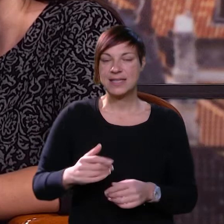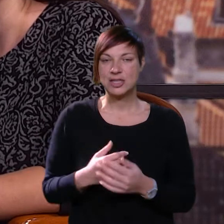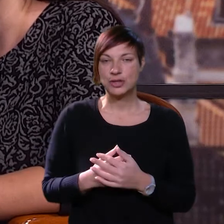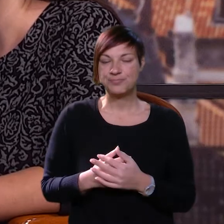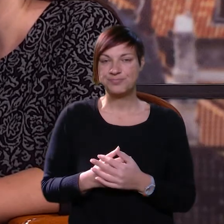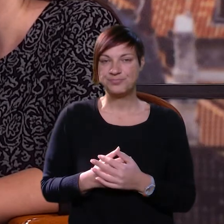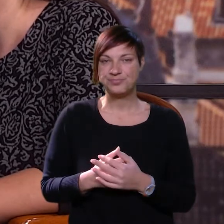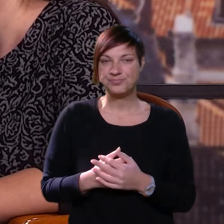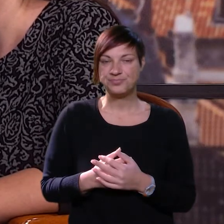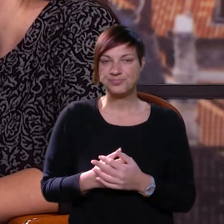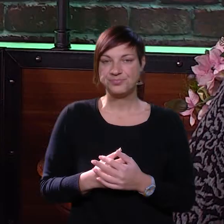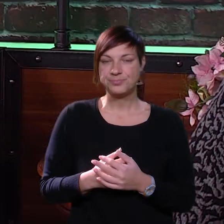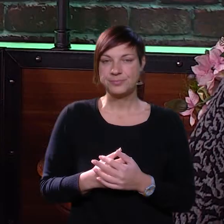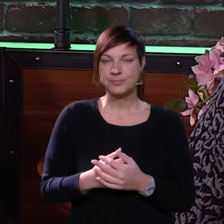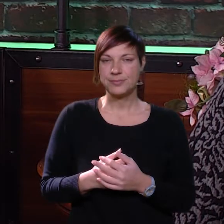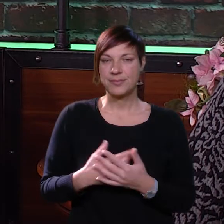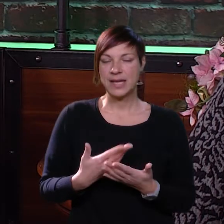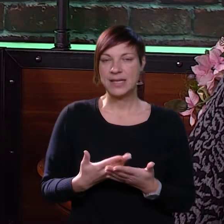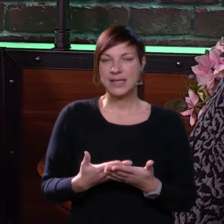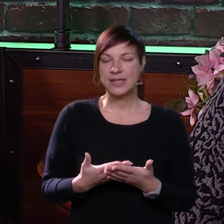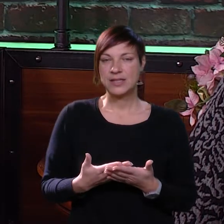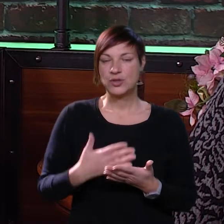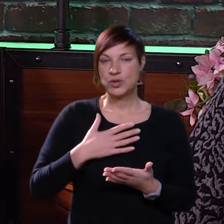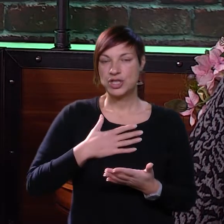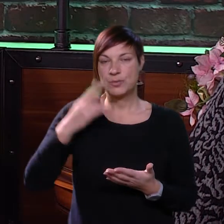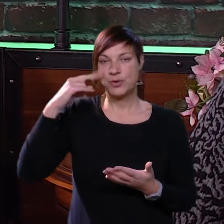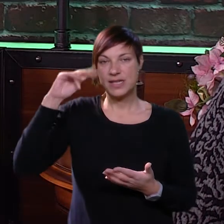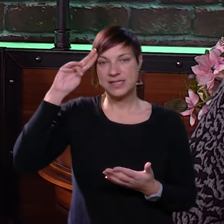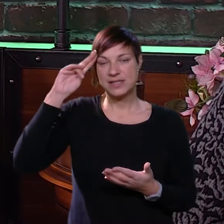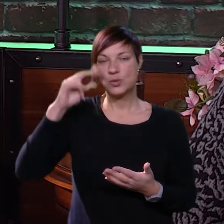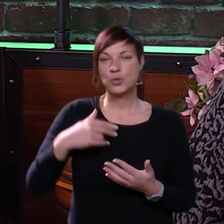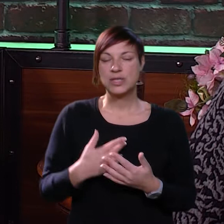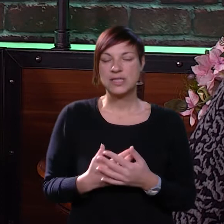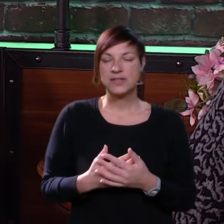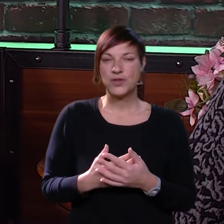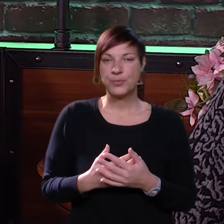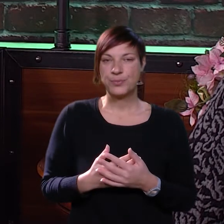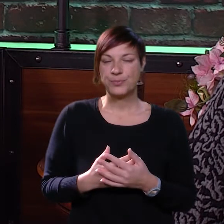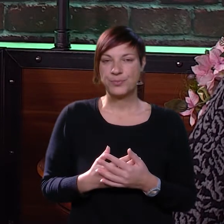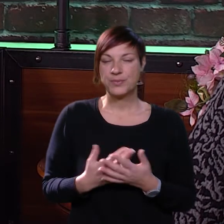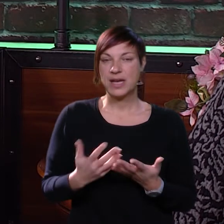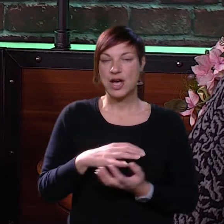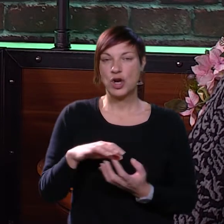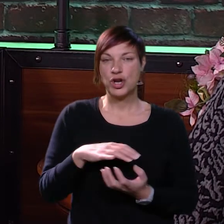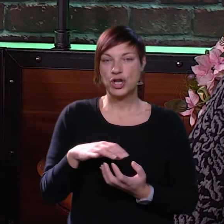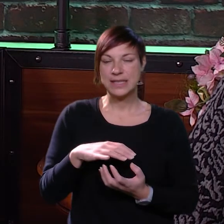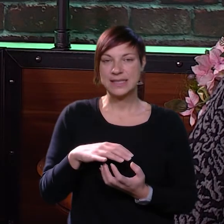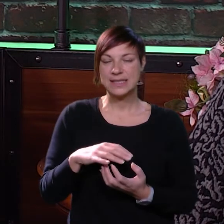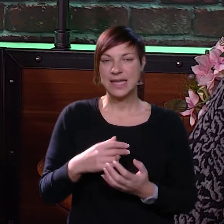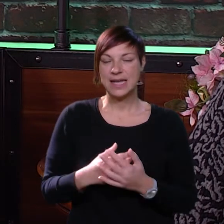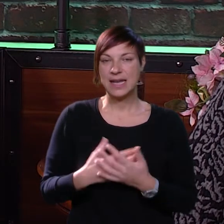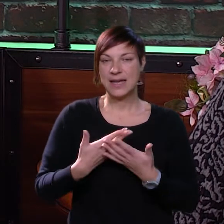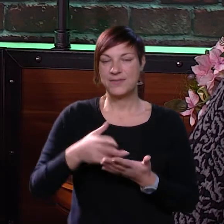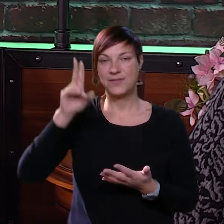s djetetom? Pa, to je ono što je ovako moje iskustvo kao